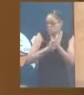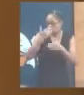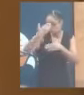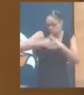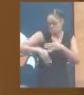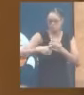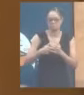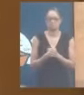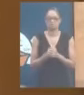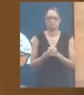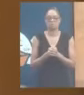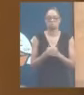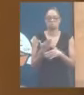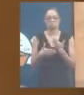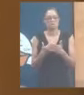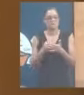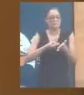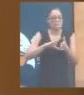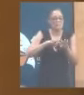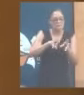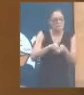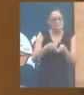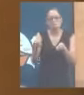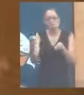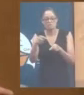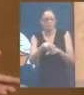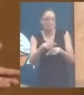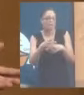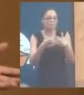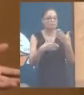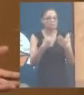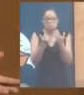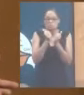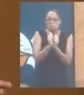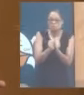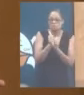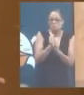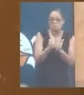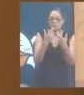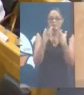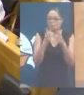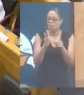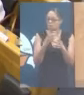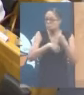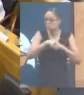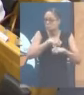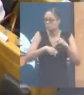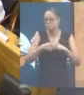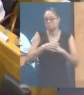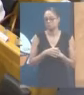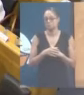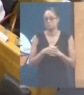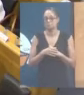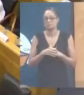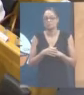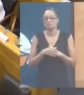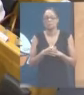Vous avez des équipes qui viennent, qui sortent, la vie est démocratique. On décide